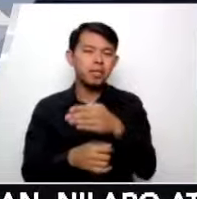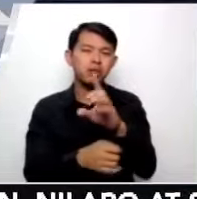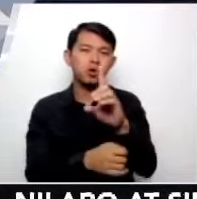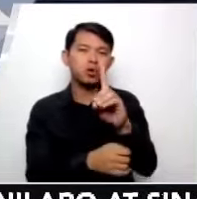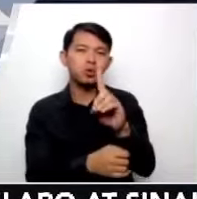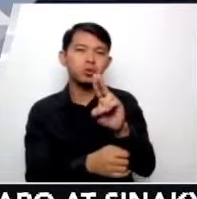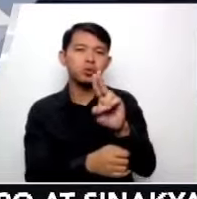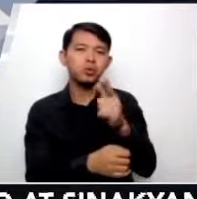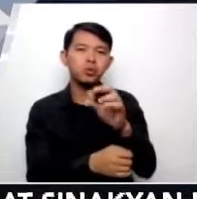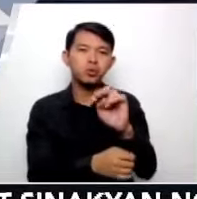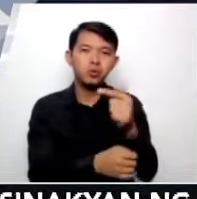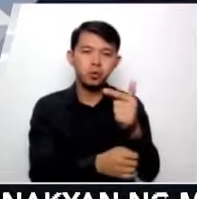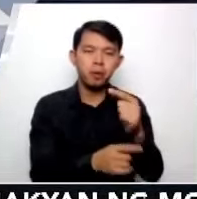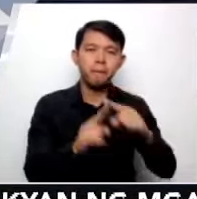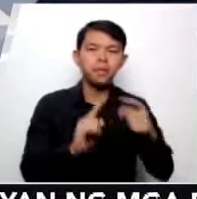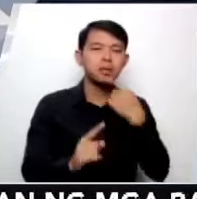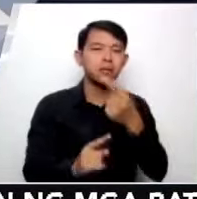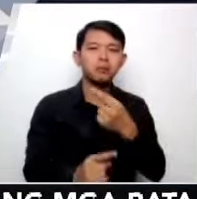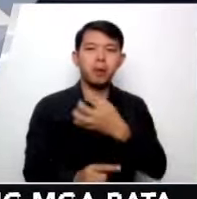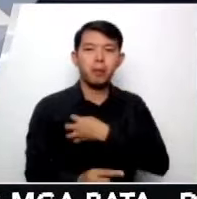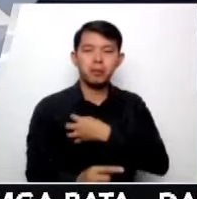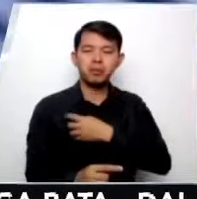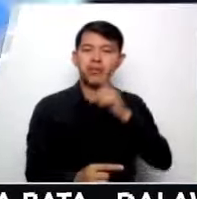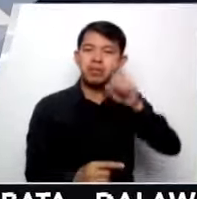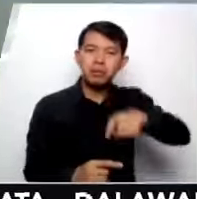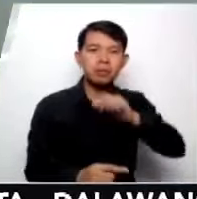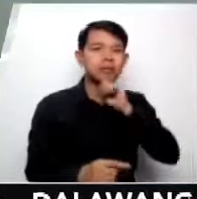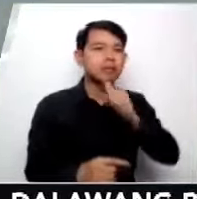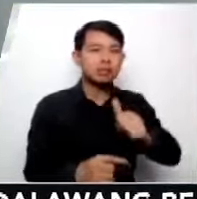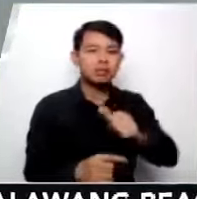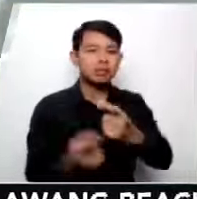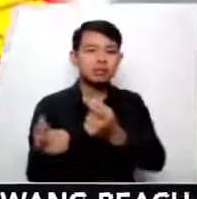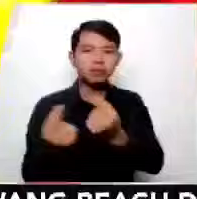ayon sa mga otoridad. May report si Mark Salazar.